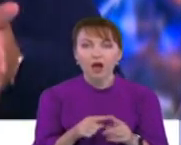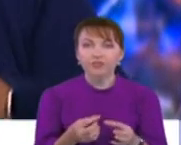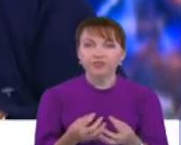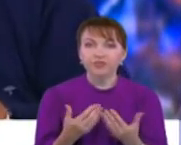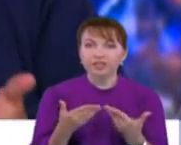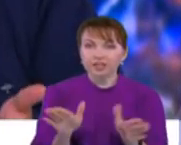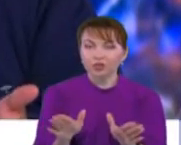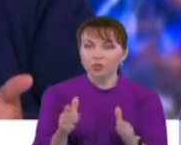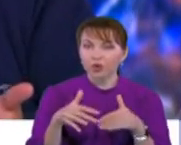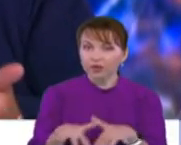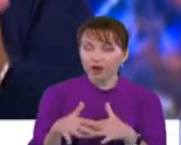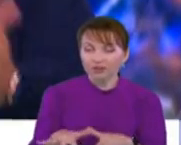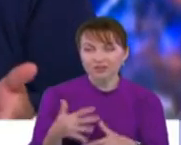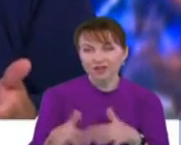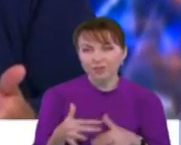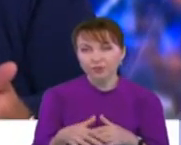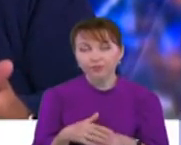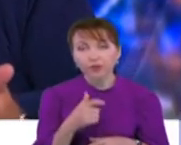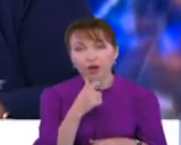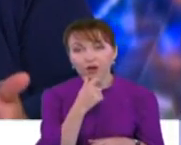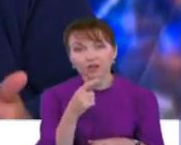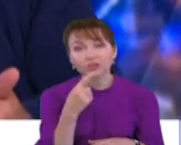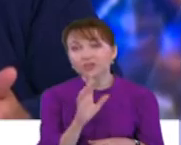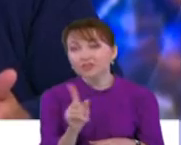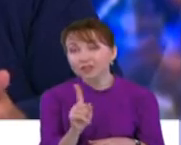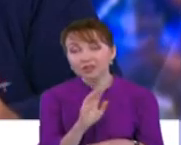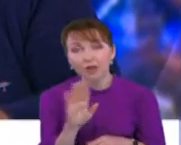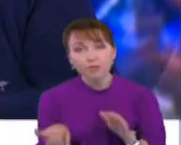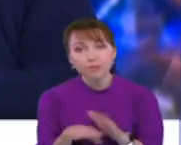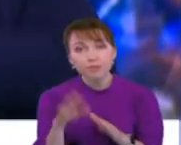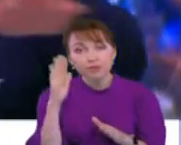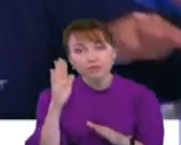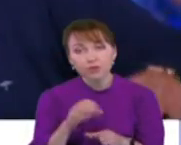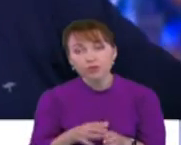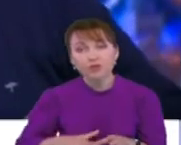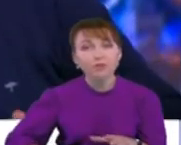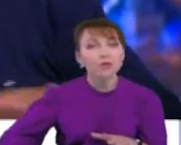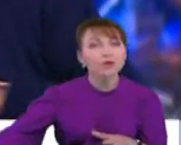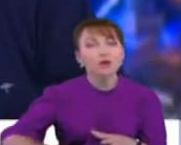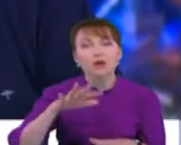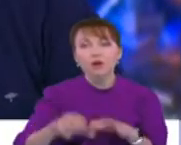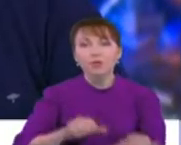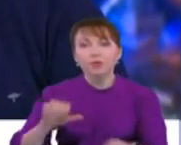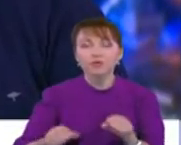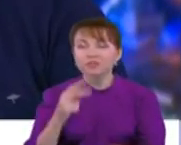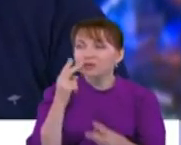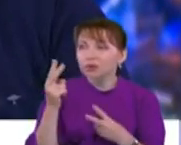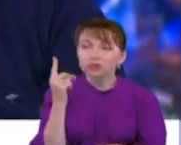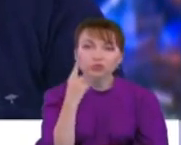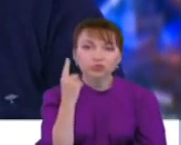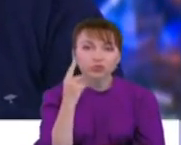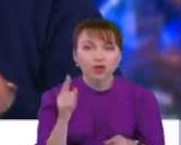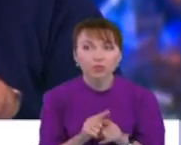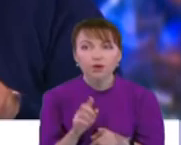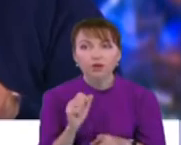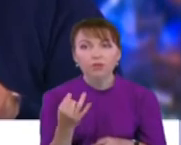А глядач, він ж краще знає. Він сказав, все там атомні підводні човни перекрито, весь акваторія, вони всі їх бачать і слухають, як байбак, його